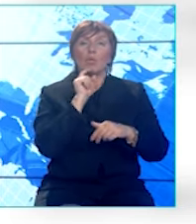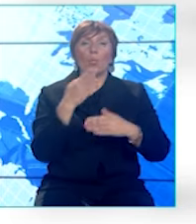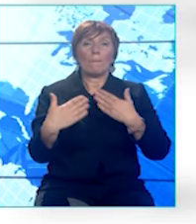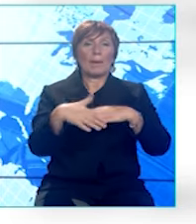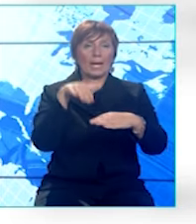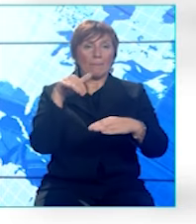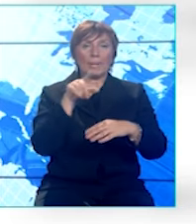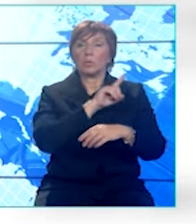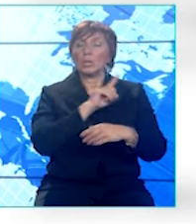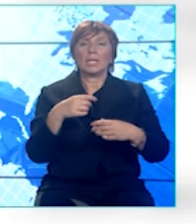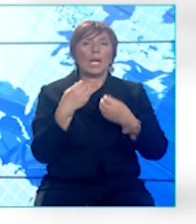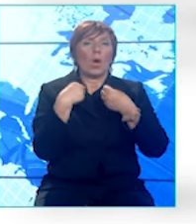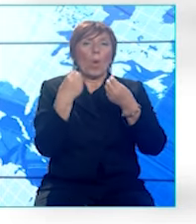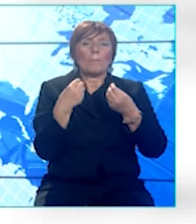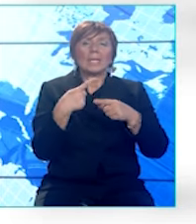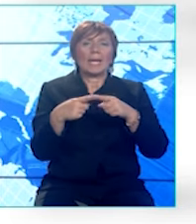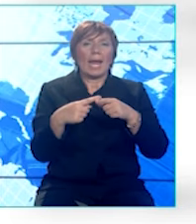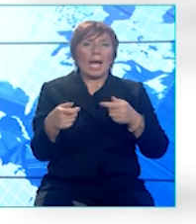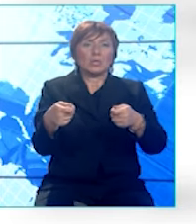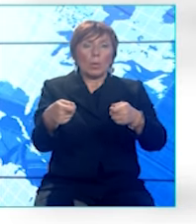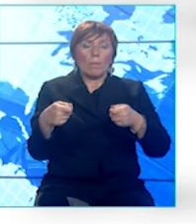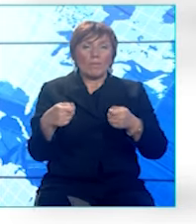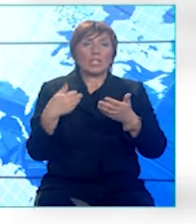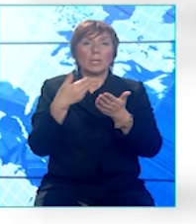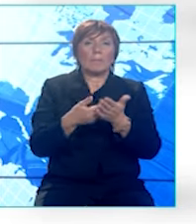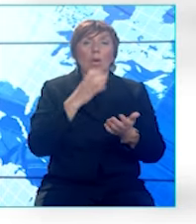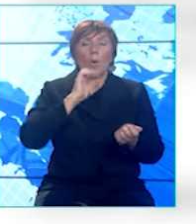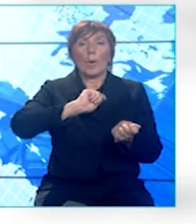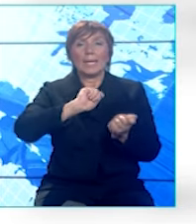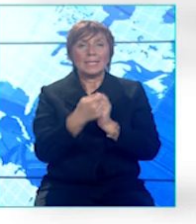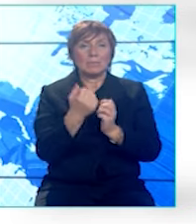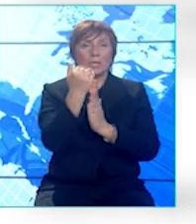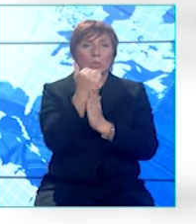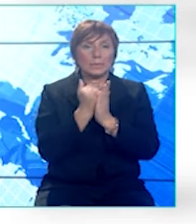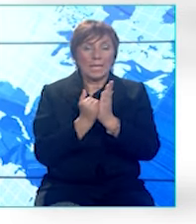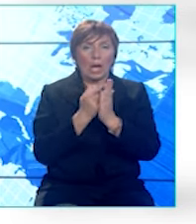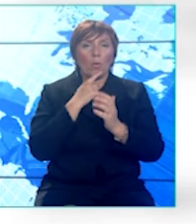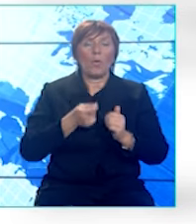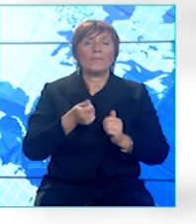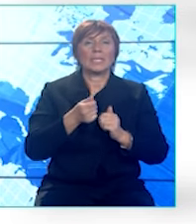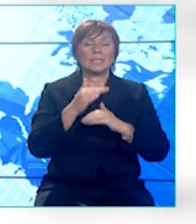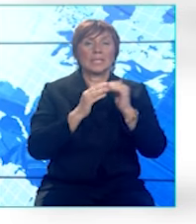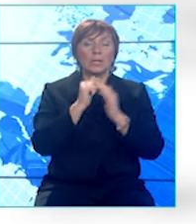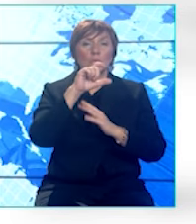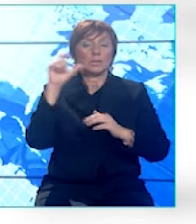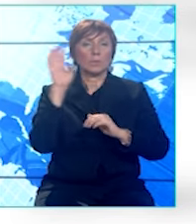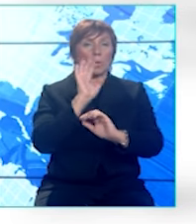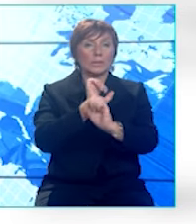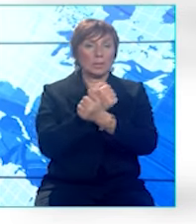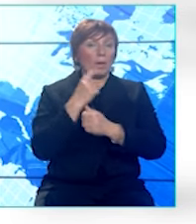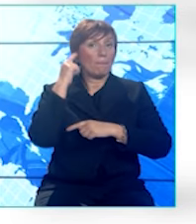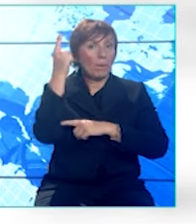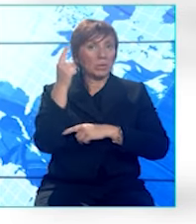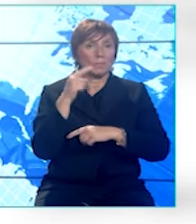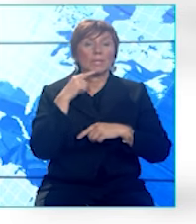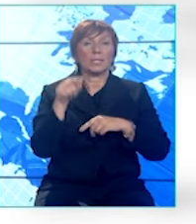parlamentu. Nije obrazložio razloge povlačenja prijedloga o izmjenama zakona o finansiranju institucija Bosne i Hercegovine.